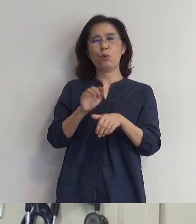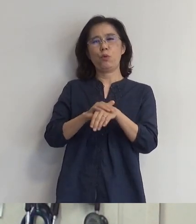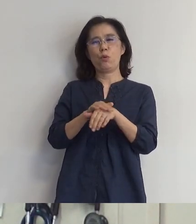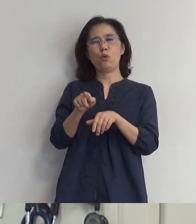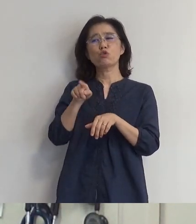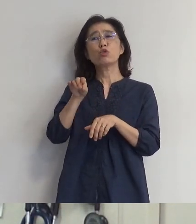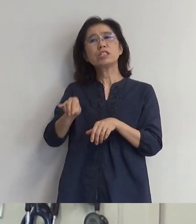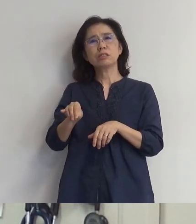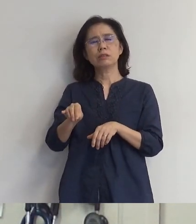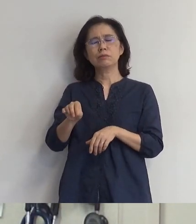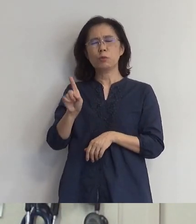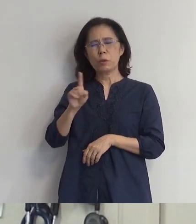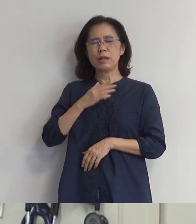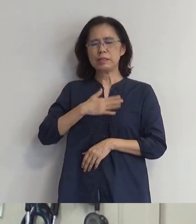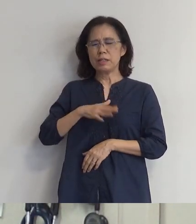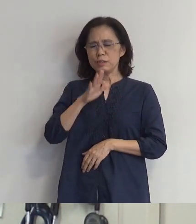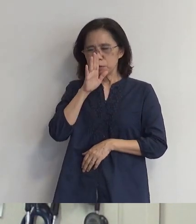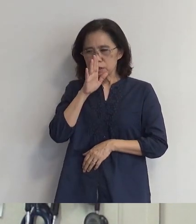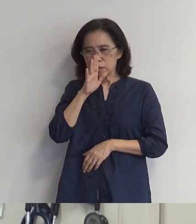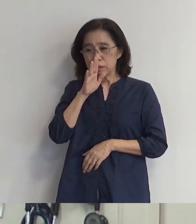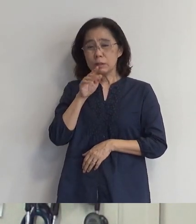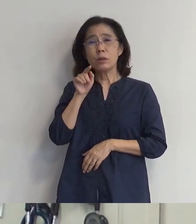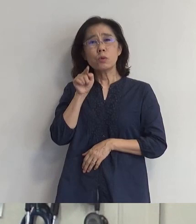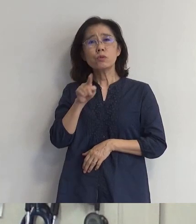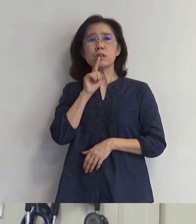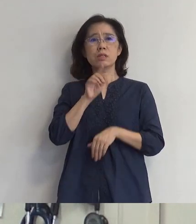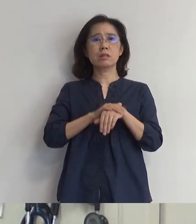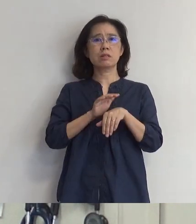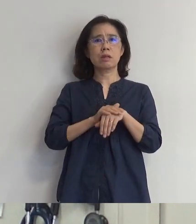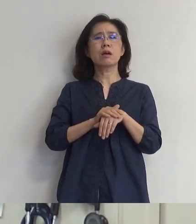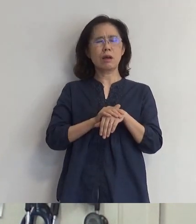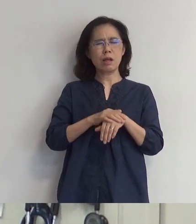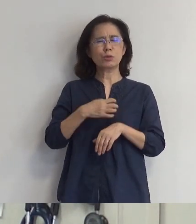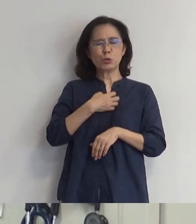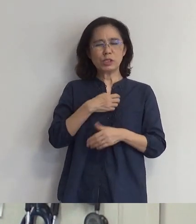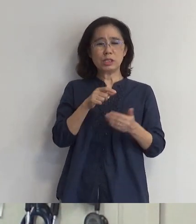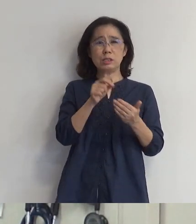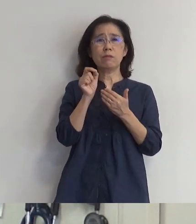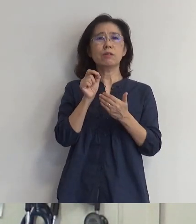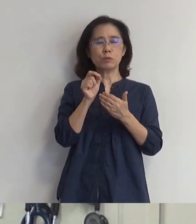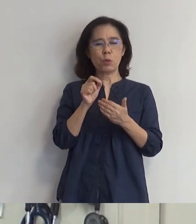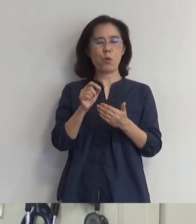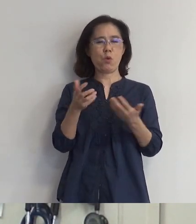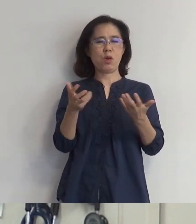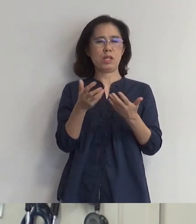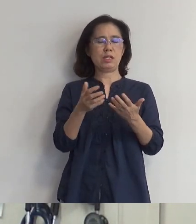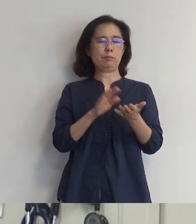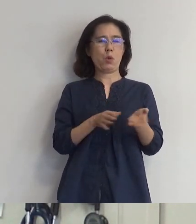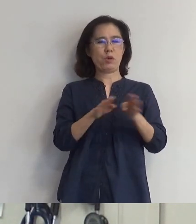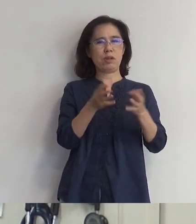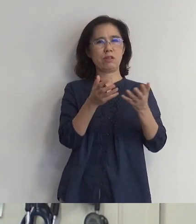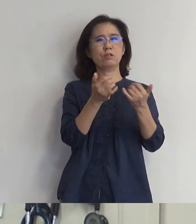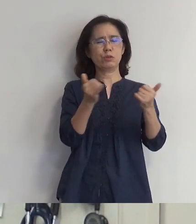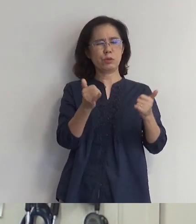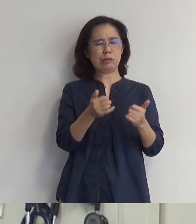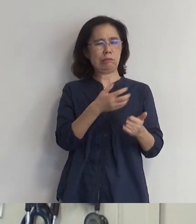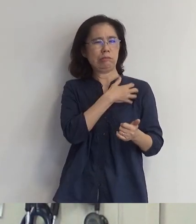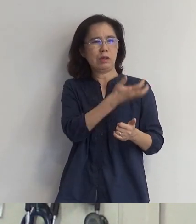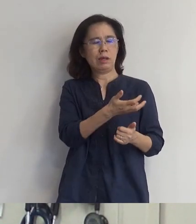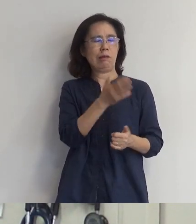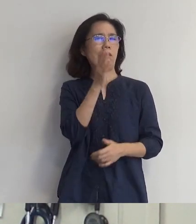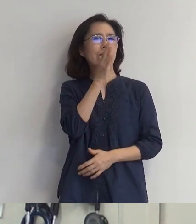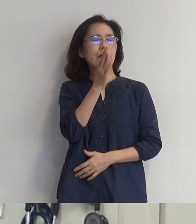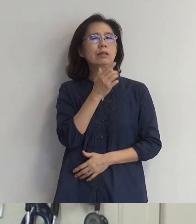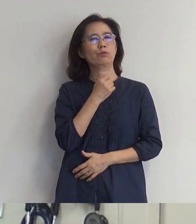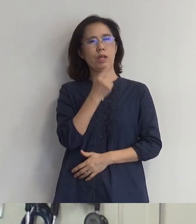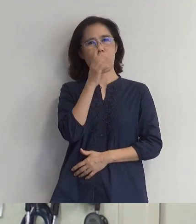。こんなにつらい命の選別を医療従事者にさせたくないです。そのためにはどう